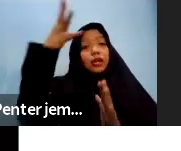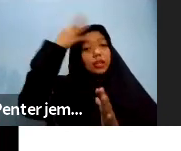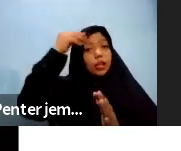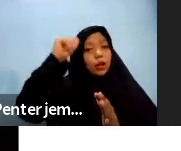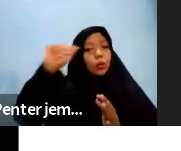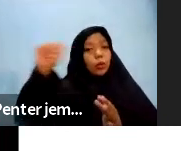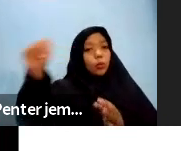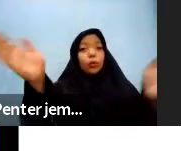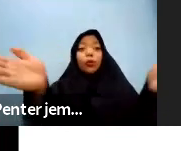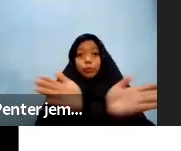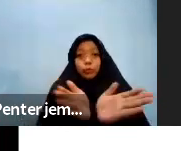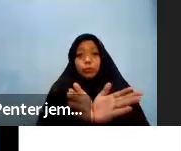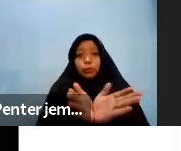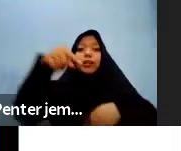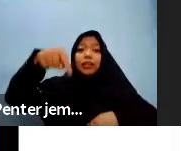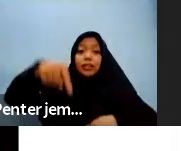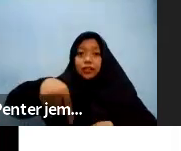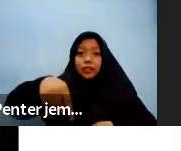ini